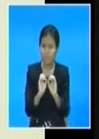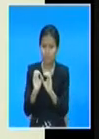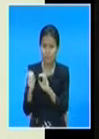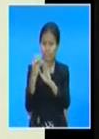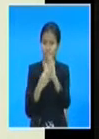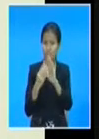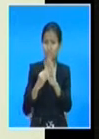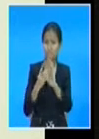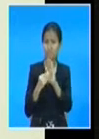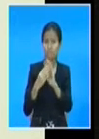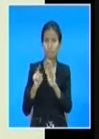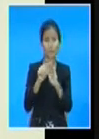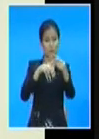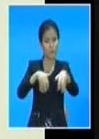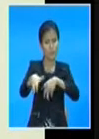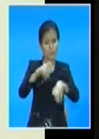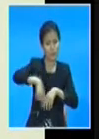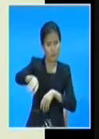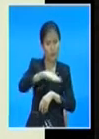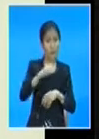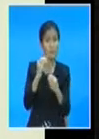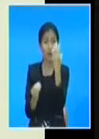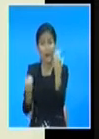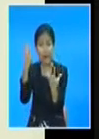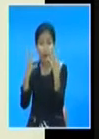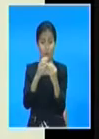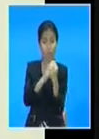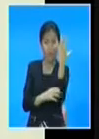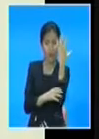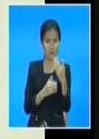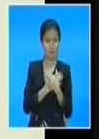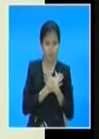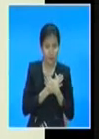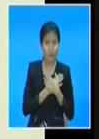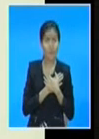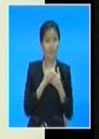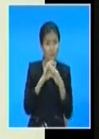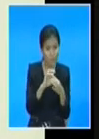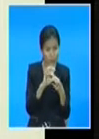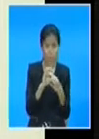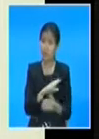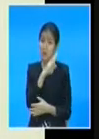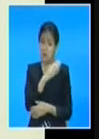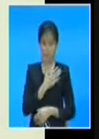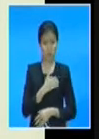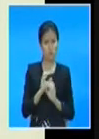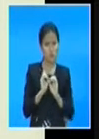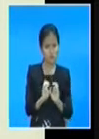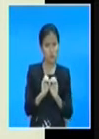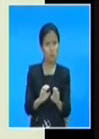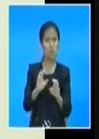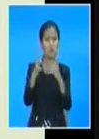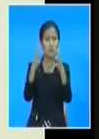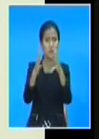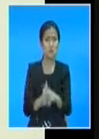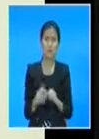รักป่ารักต้นไม้หวงแหนต้นไม้นะฮะถ้าเราไม่ปลูกฝังเนี่ยนะฮะ เข้าไปใน